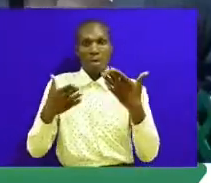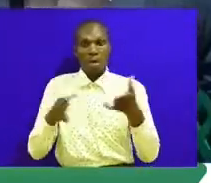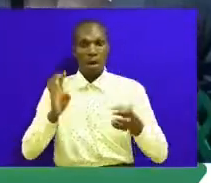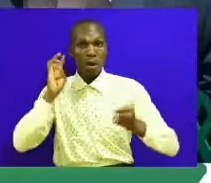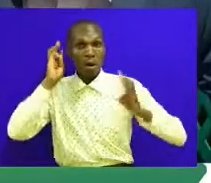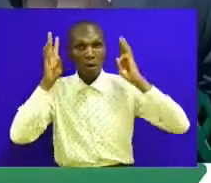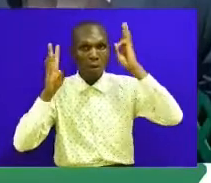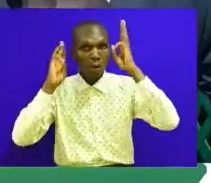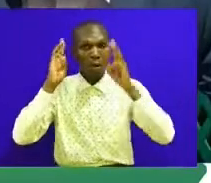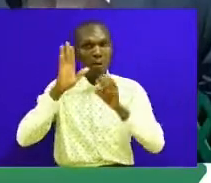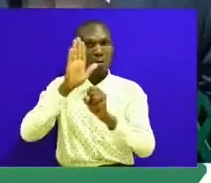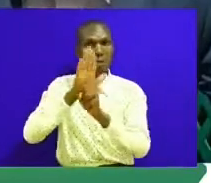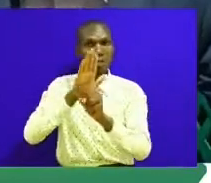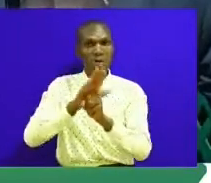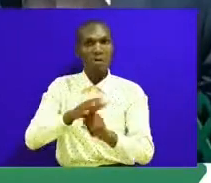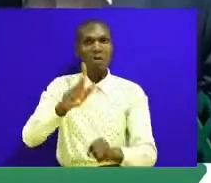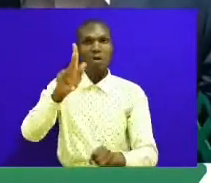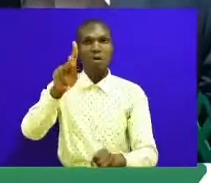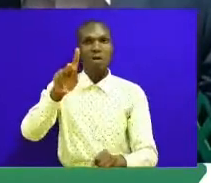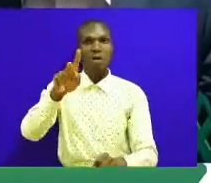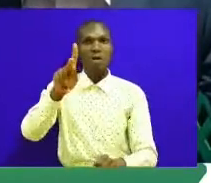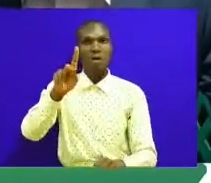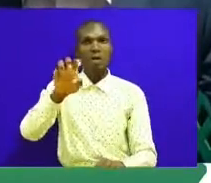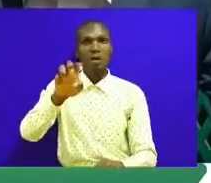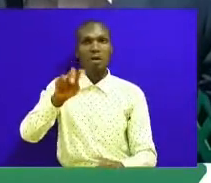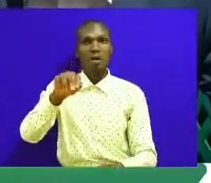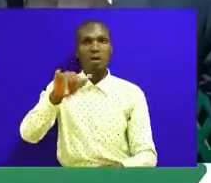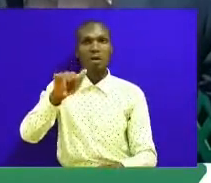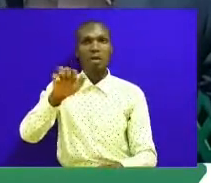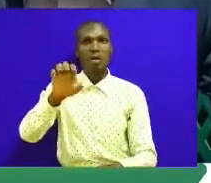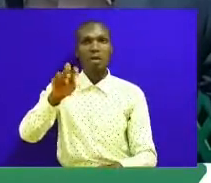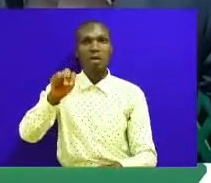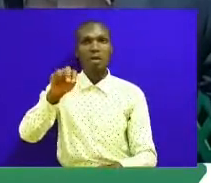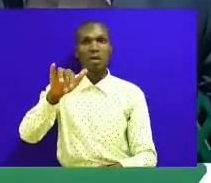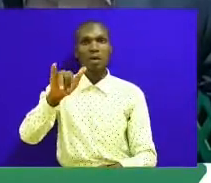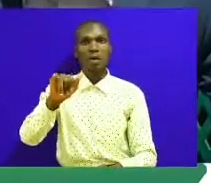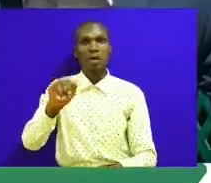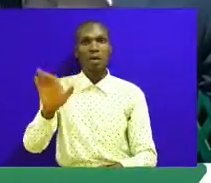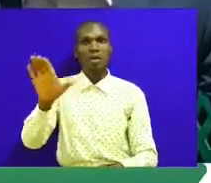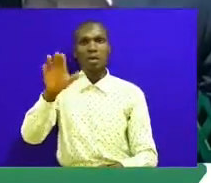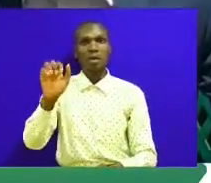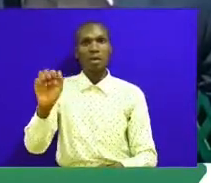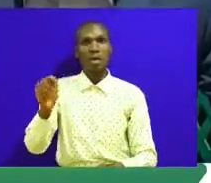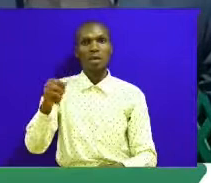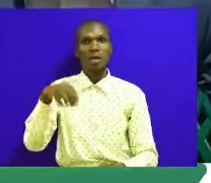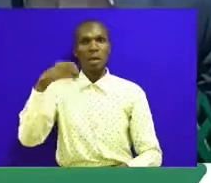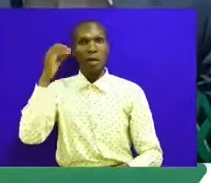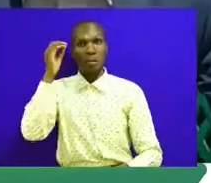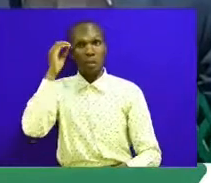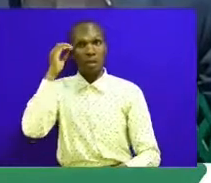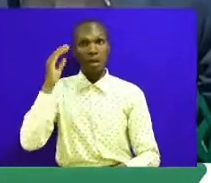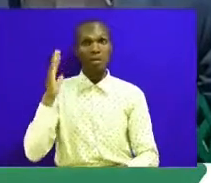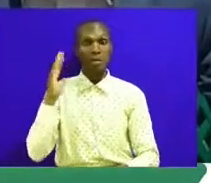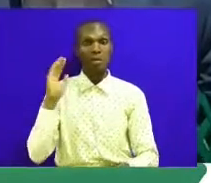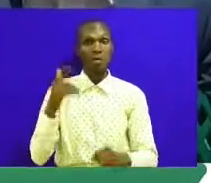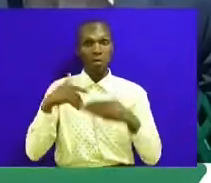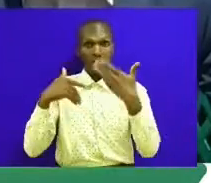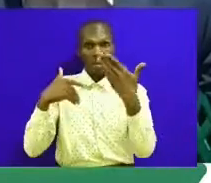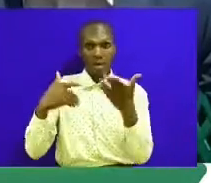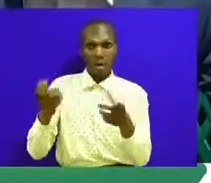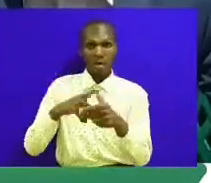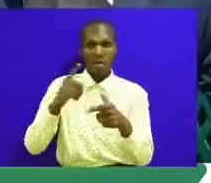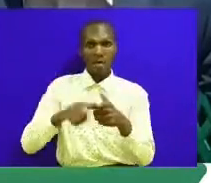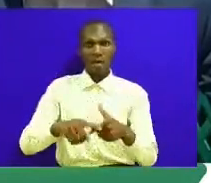koba alia kenyanya omosi esi oitono arenge na Mr. Arati okoligi ekirogo kia